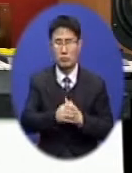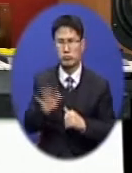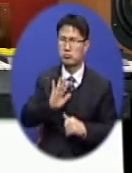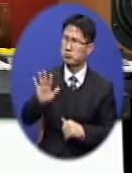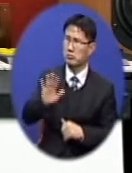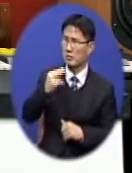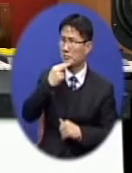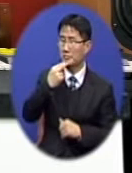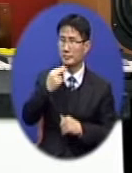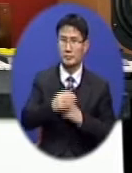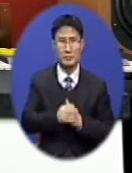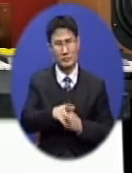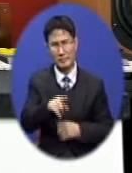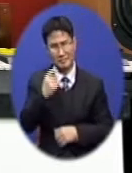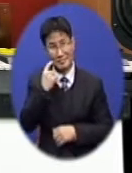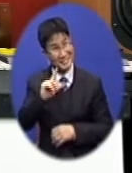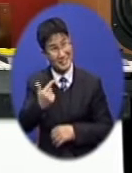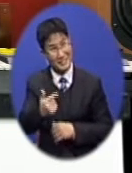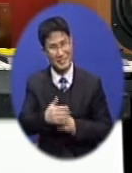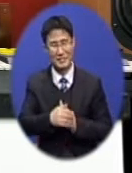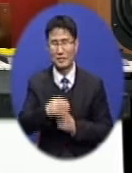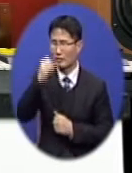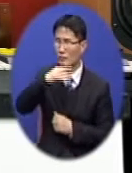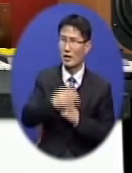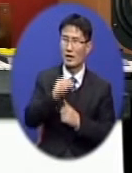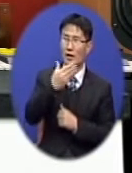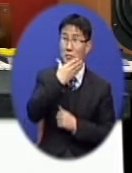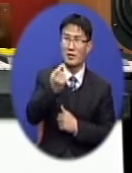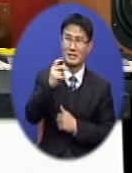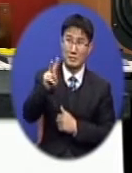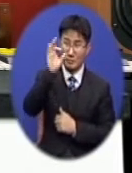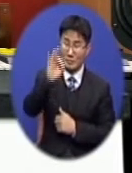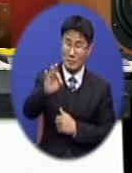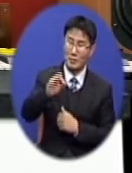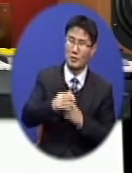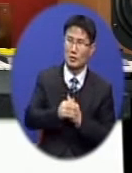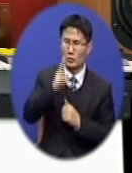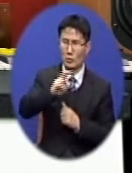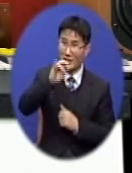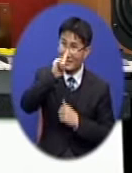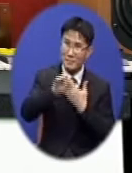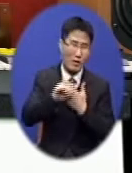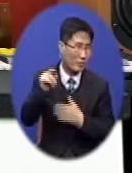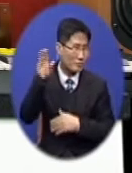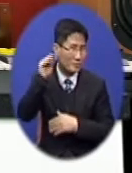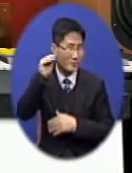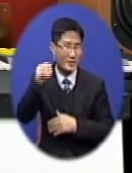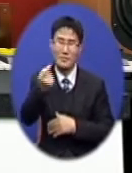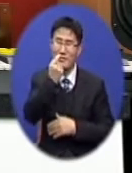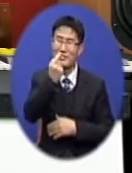없습니다. 그냥 거짓말 아니시죠? 그냥 복지 TV 보면서 네. 이제 노래 나오는 거 듣고 배우고